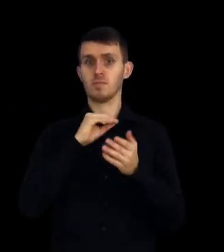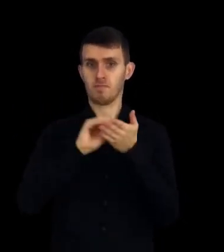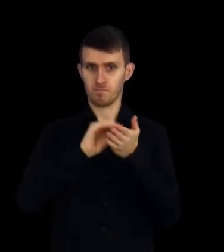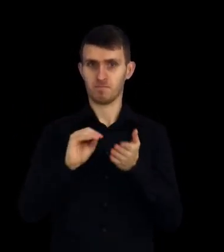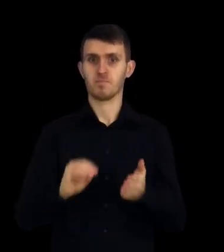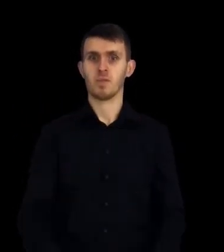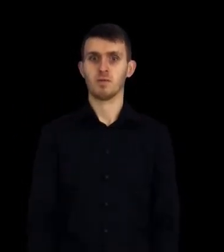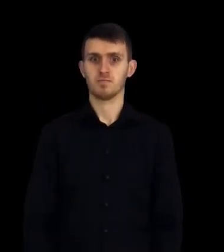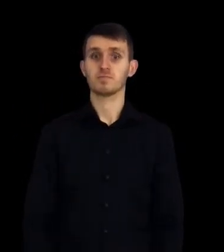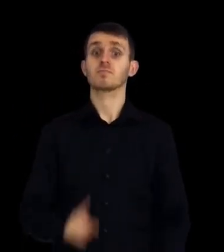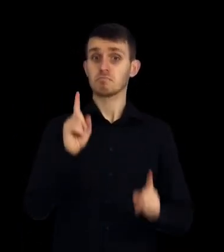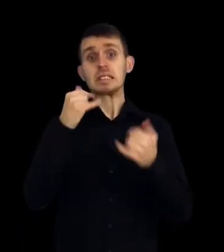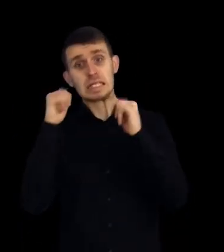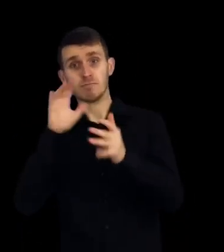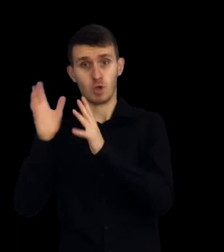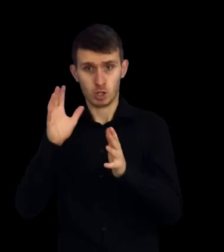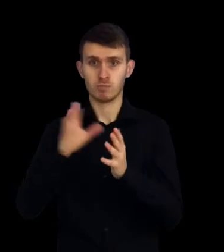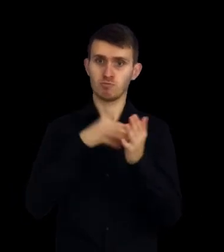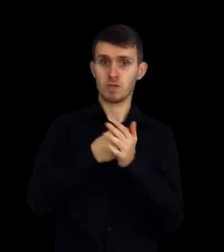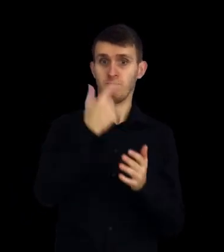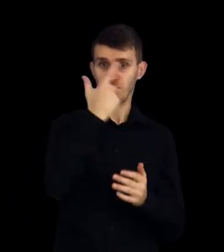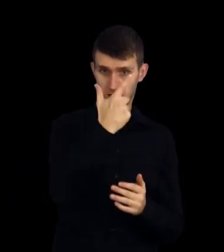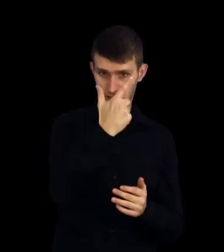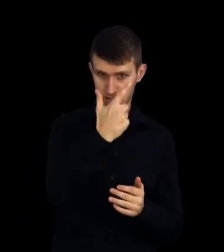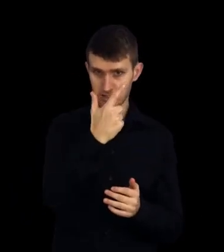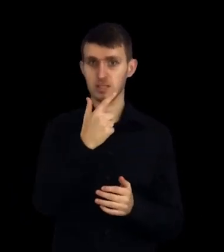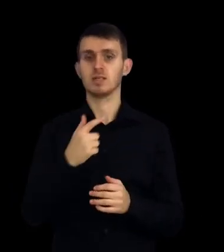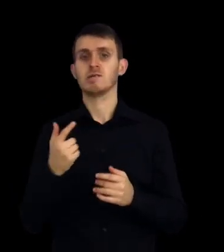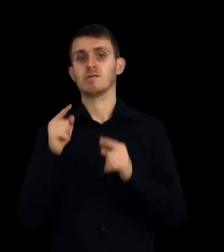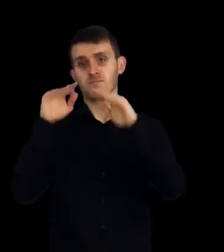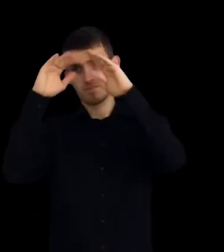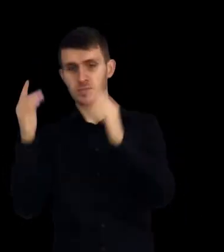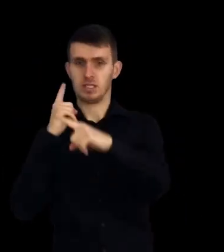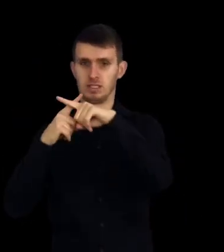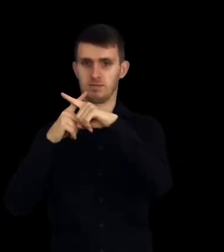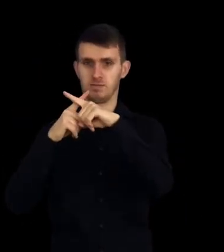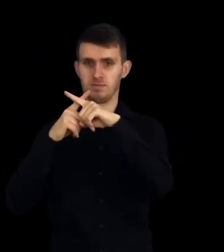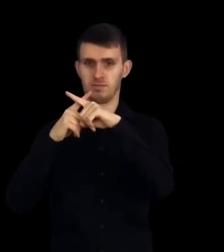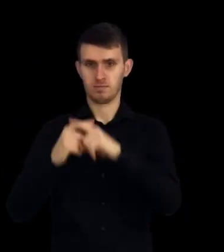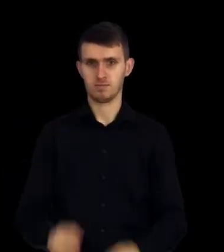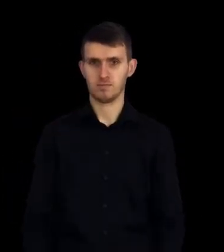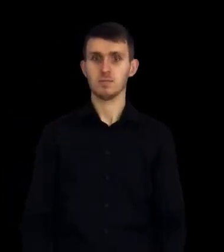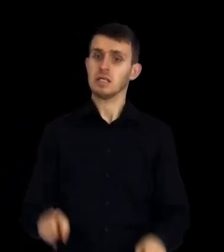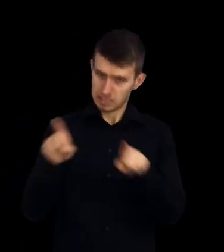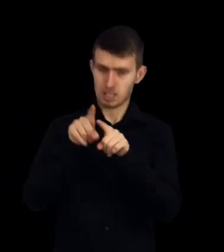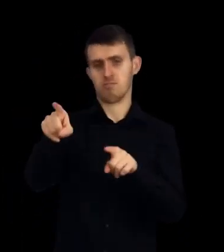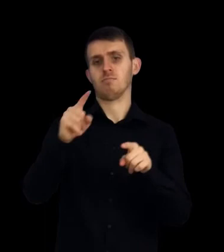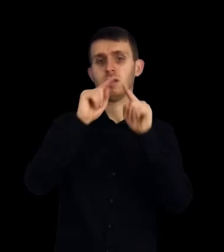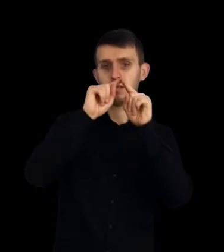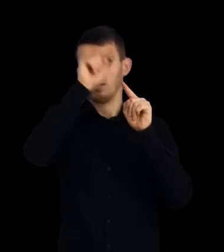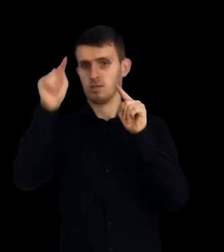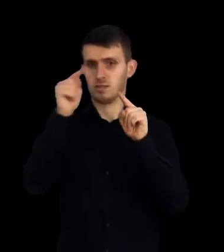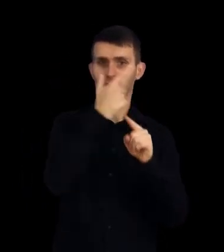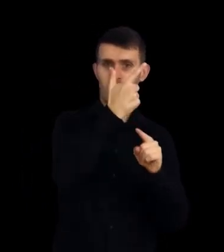trzy inny sposób to napisać dwójkę i tuż za nią postawić X w nawiasie